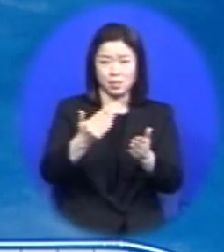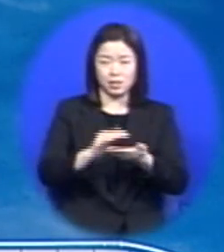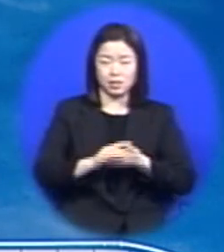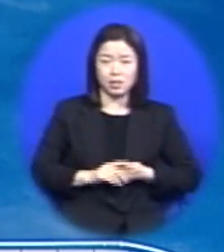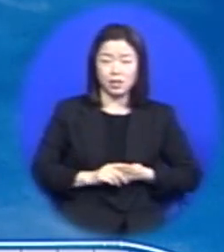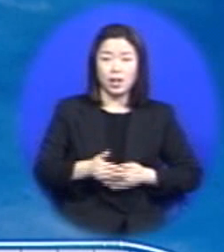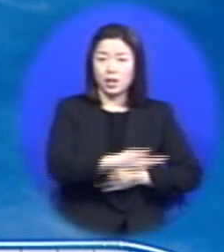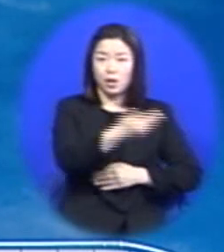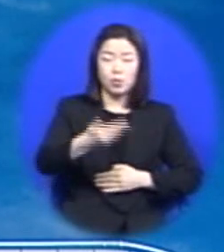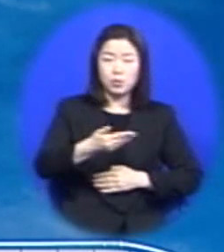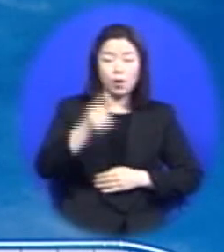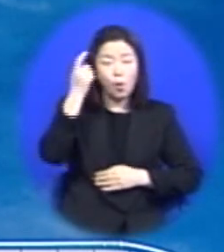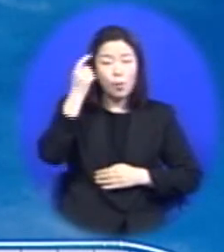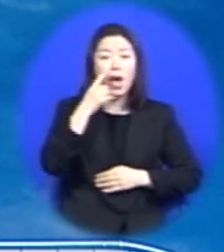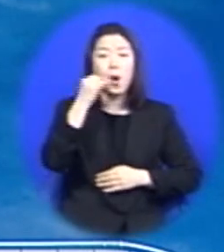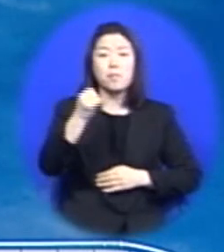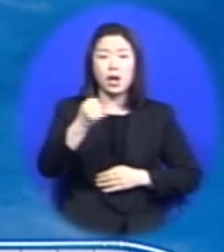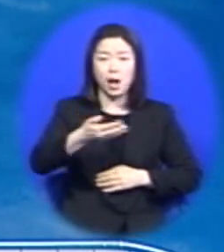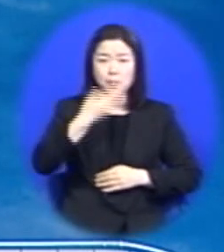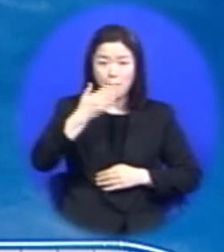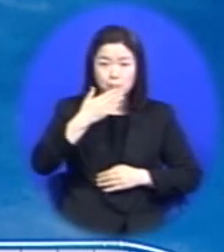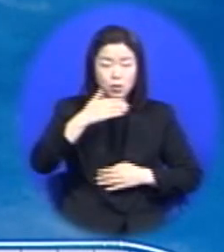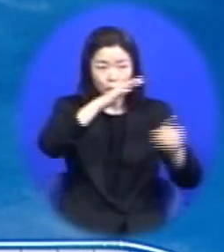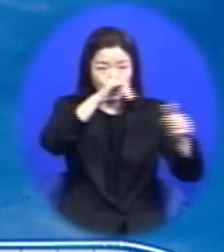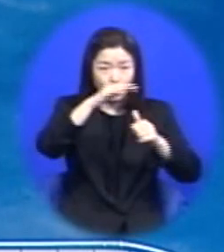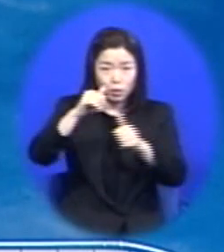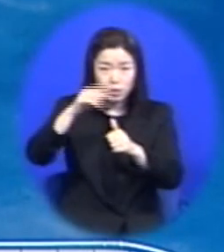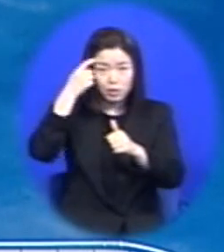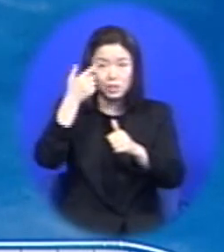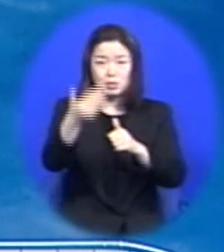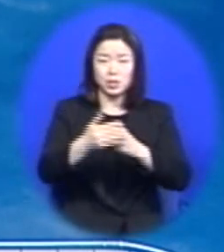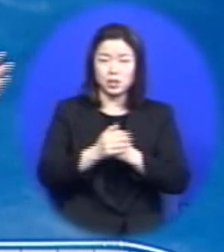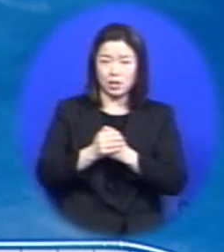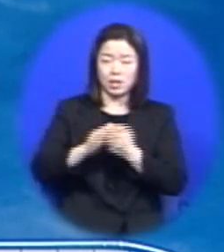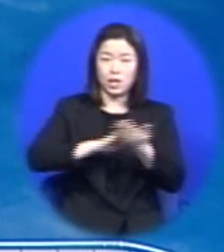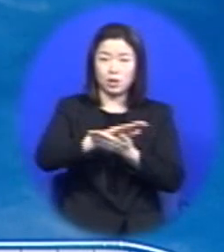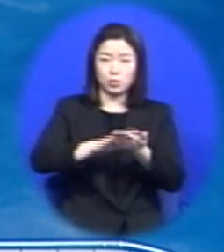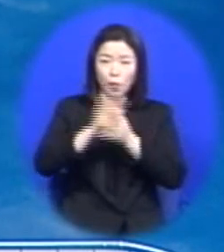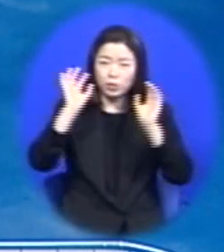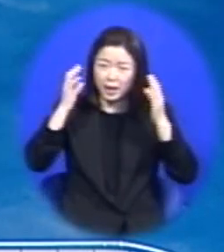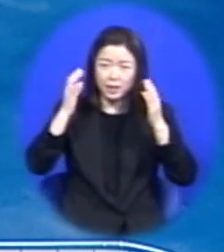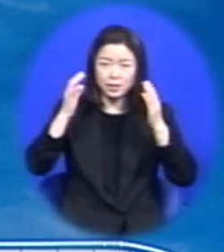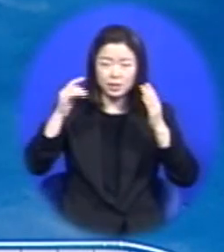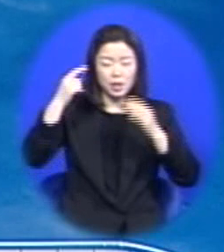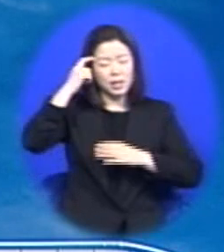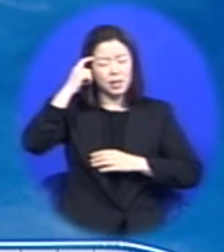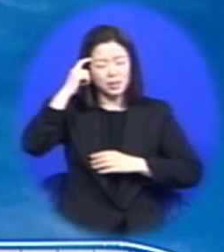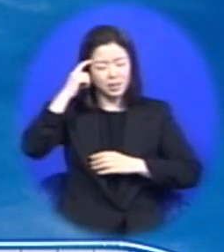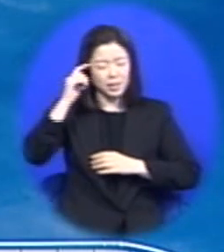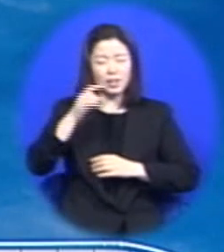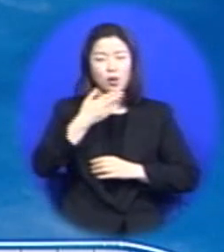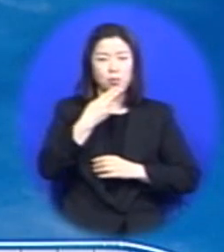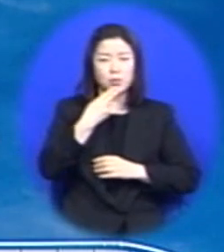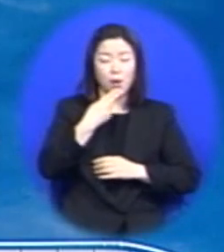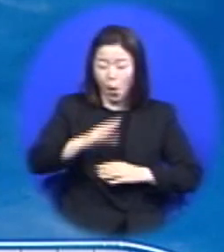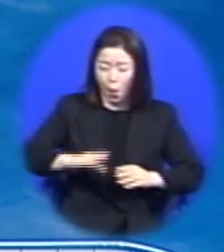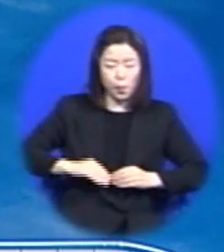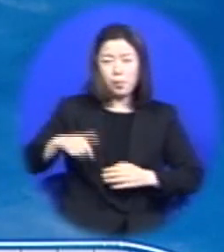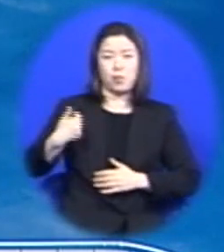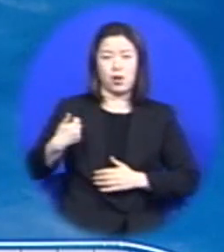여러분 엄마가 왜 밥 먹으라고 부르지요? 노는 애들은 정신이 하나도 없어요. 배고픈지도